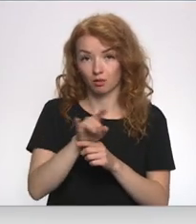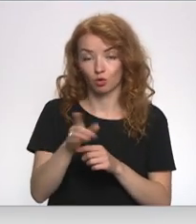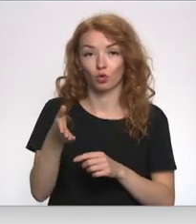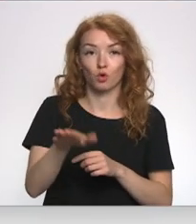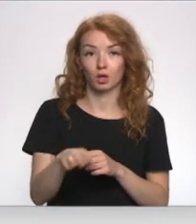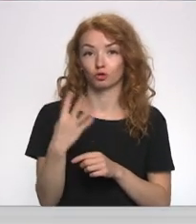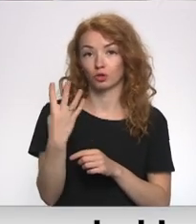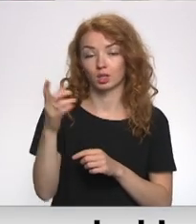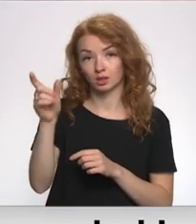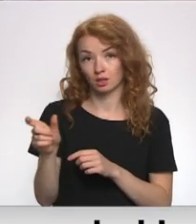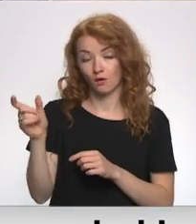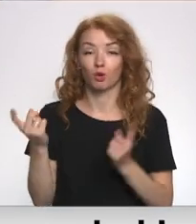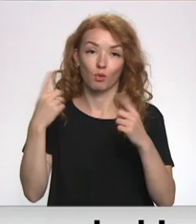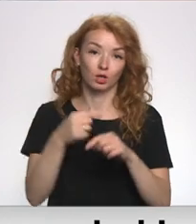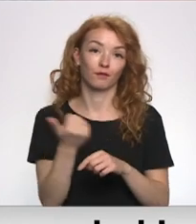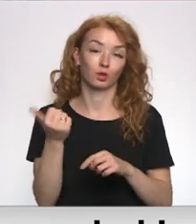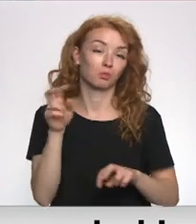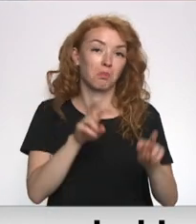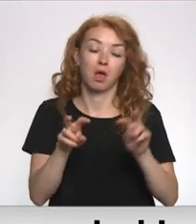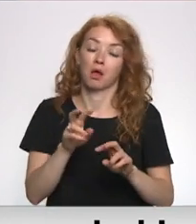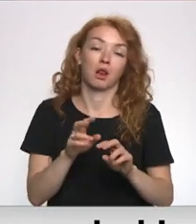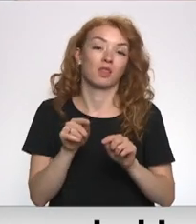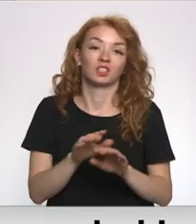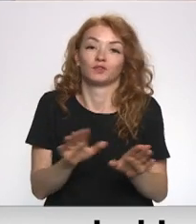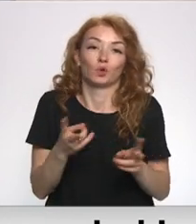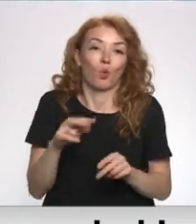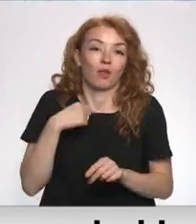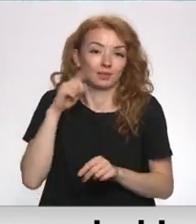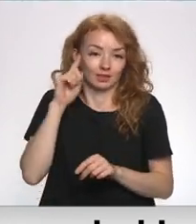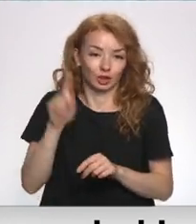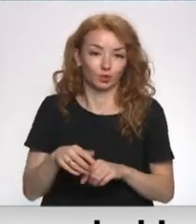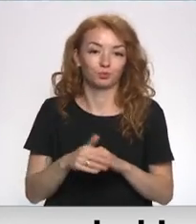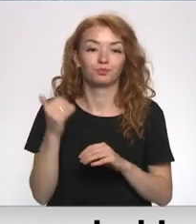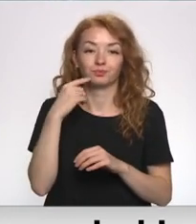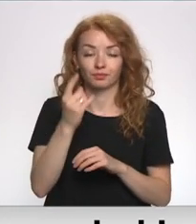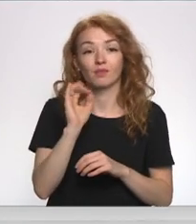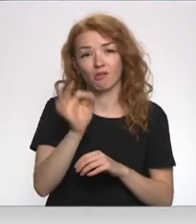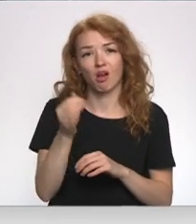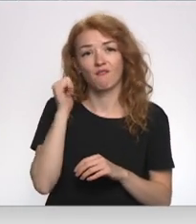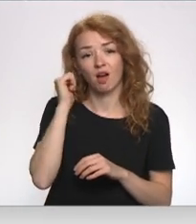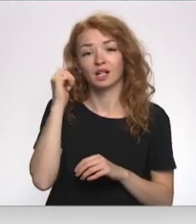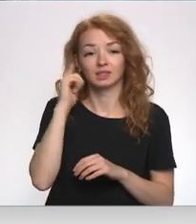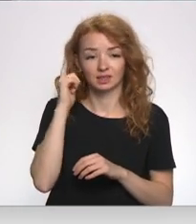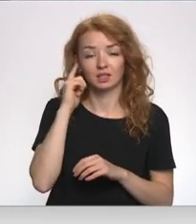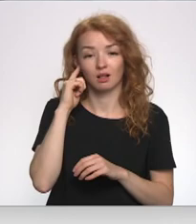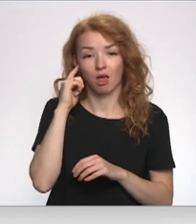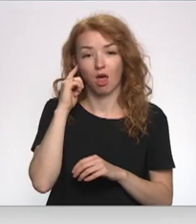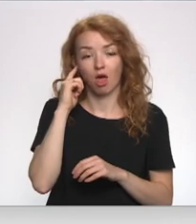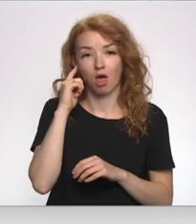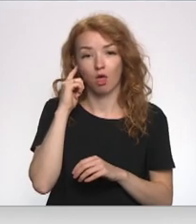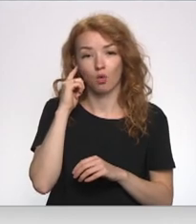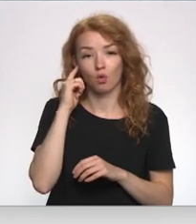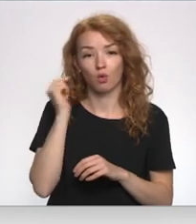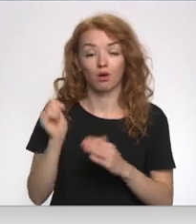4 cilvēki, un šobrīd viņus meklē. Tas ir viss, ko es zinu. Jā, dzirdēju vakar vakarā par šo. Tagad uz mola bijāt,